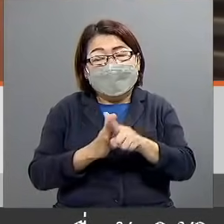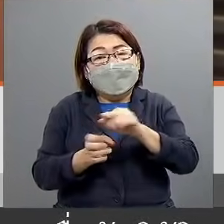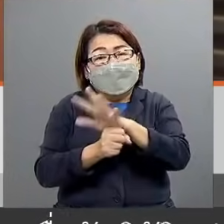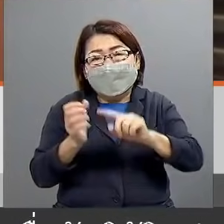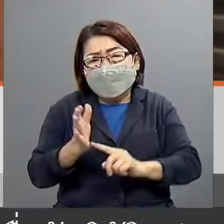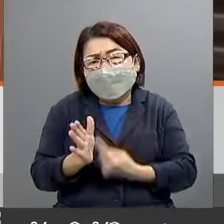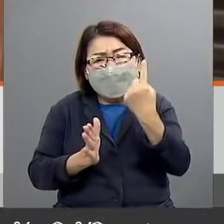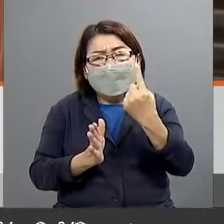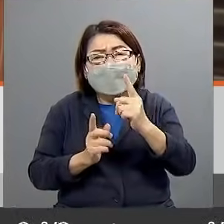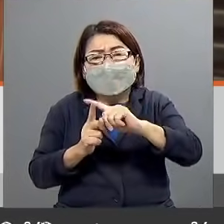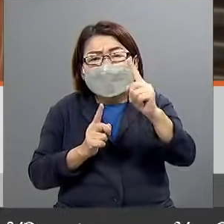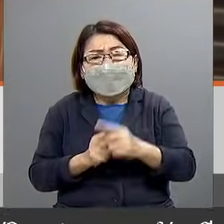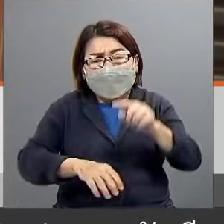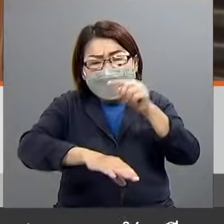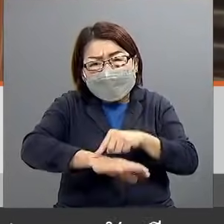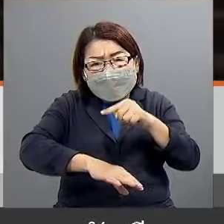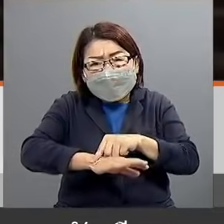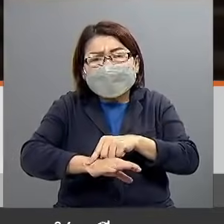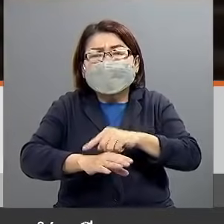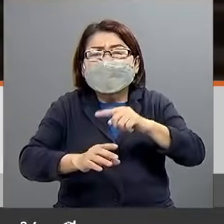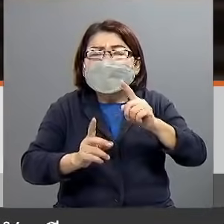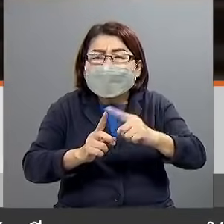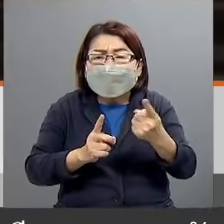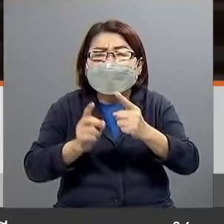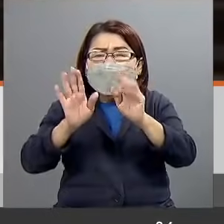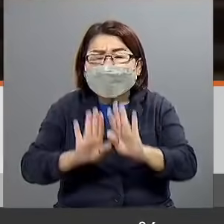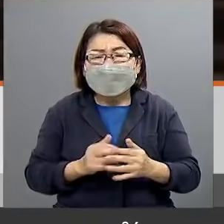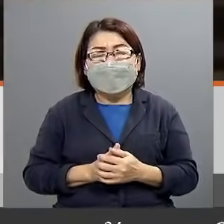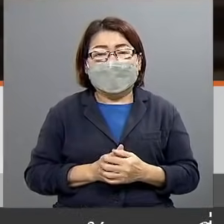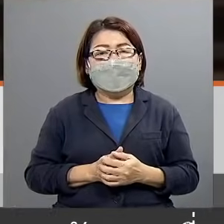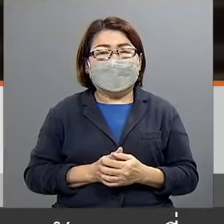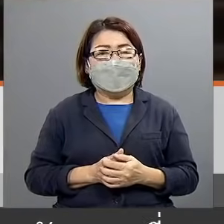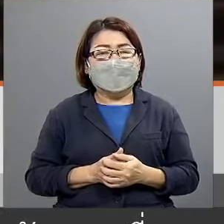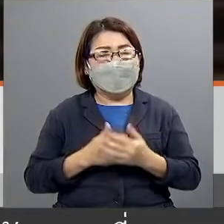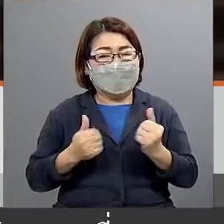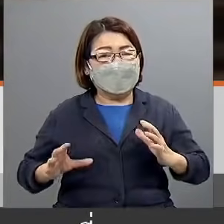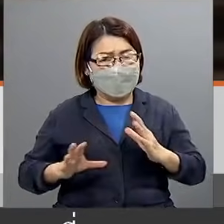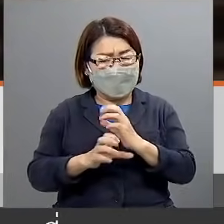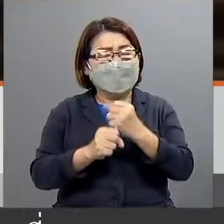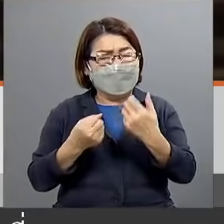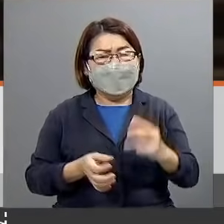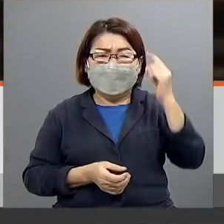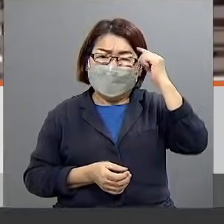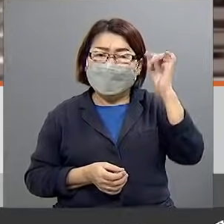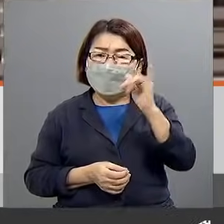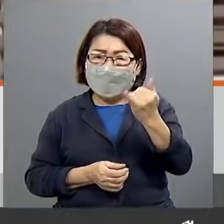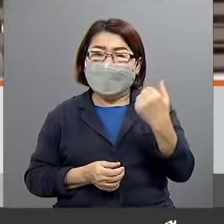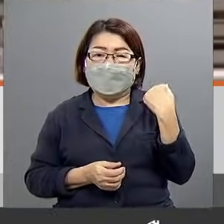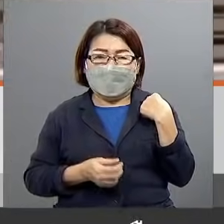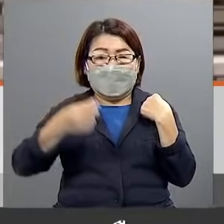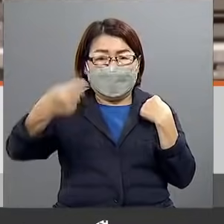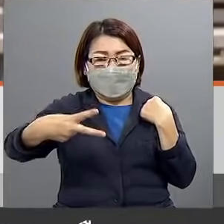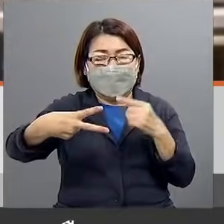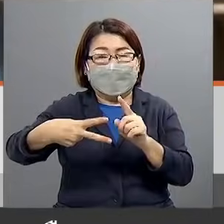อไหร่และอย่างไรแต่ได้รวบรวมข้อมูลที่น่าจะเกี่ยวข้องกับทฤษฎีที่เป็นไปได้2กรณีค่ะก็คือเกิดการแพ